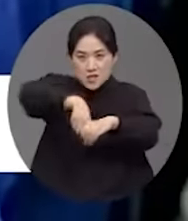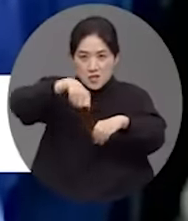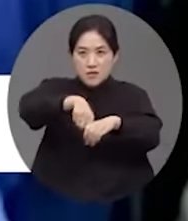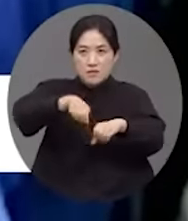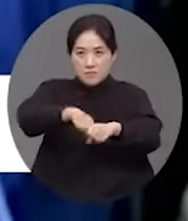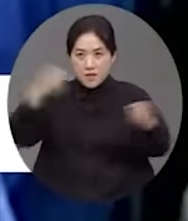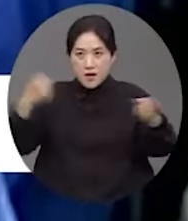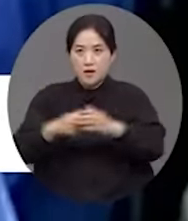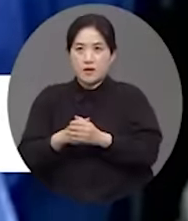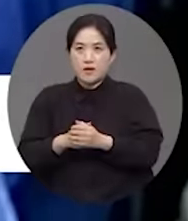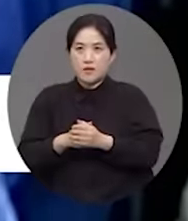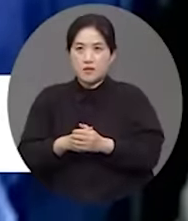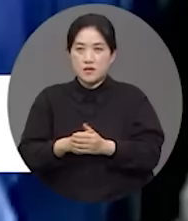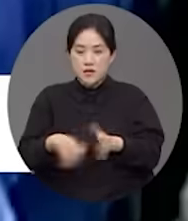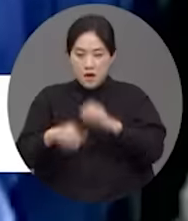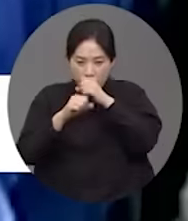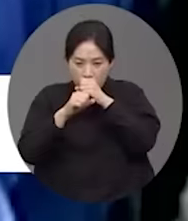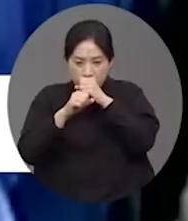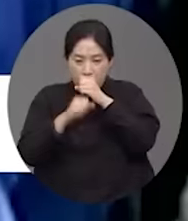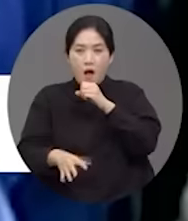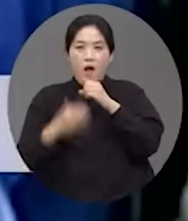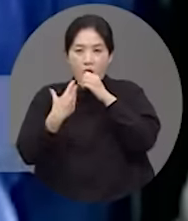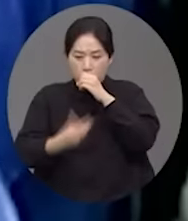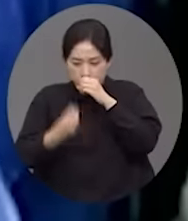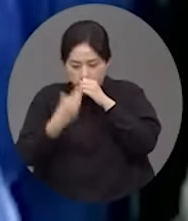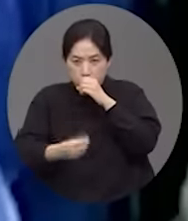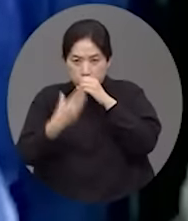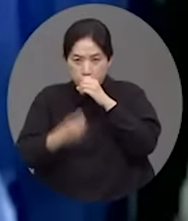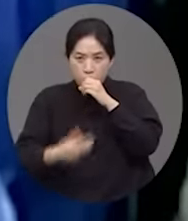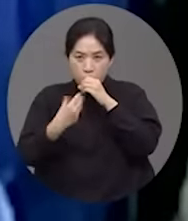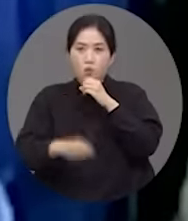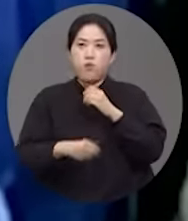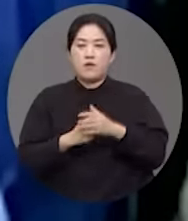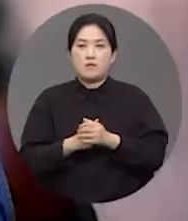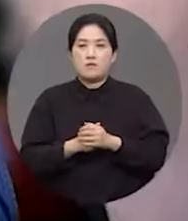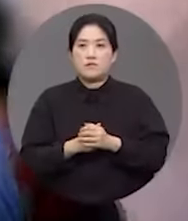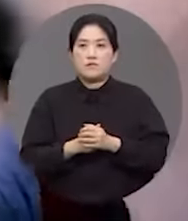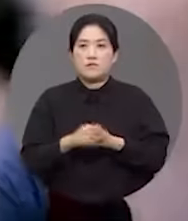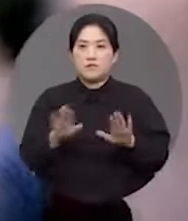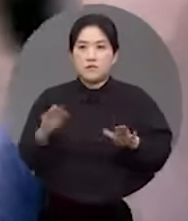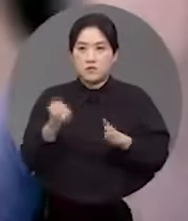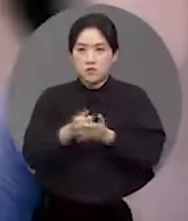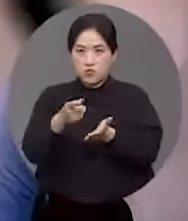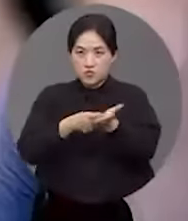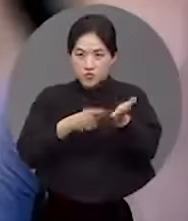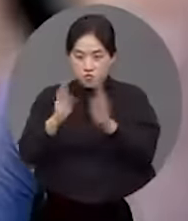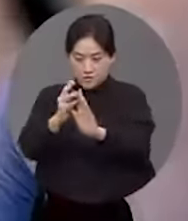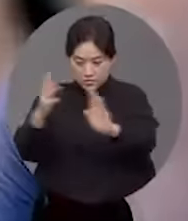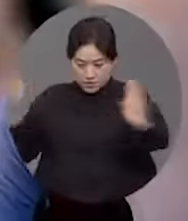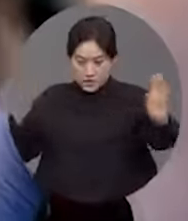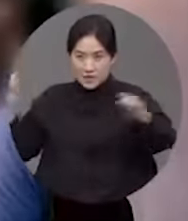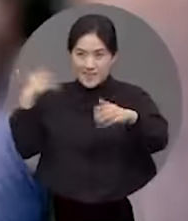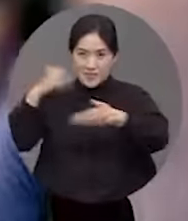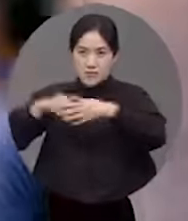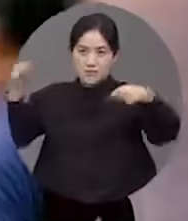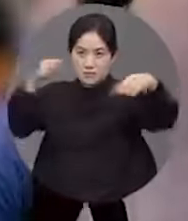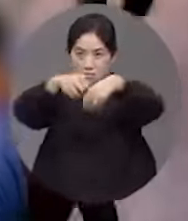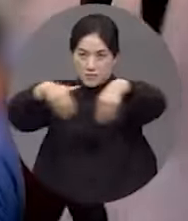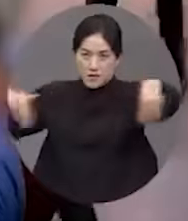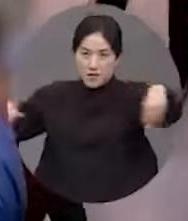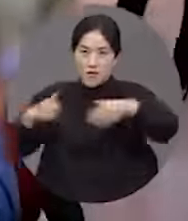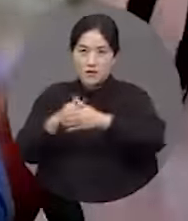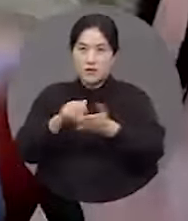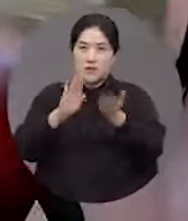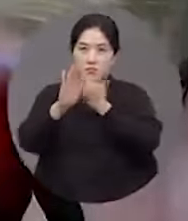호스를 분리하더니 호스를 입에 물고 호흡을 불어넣습니다. 이번엔 수술대 사이에 커튼이 다시 쳐지고